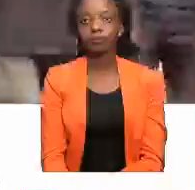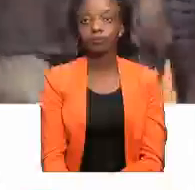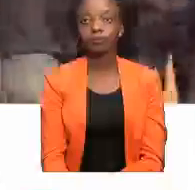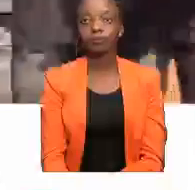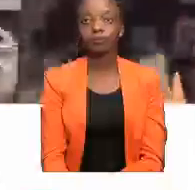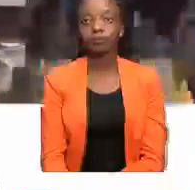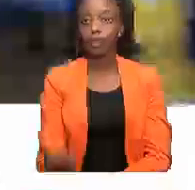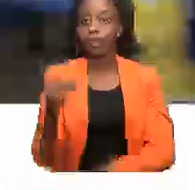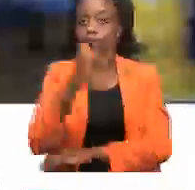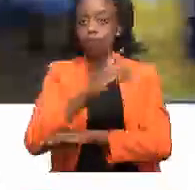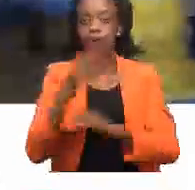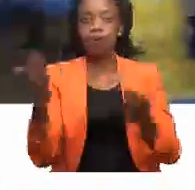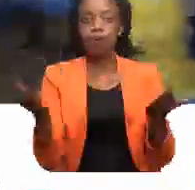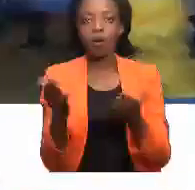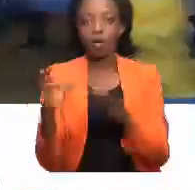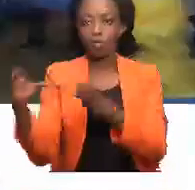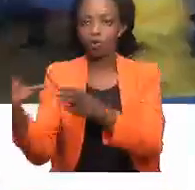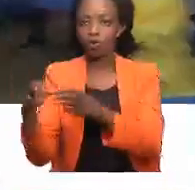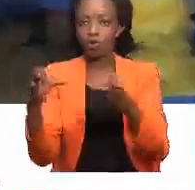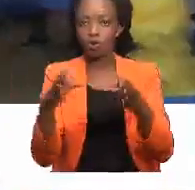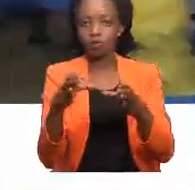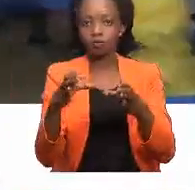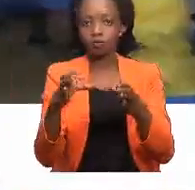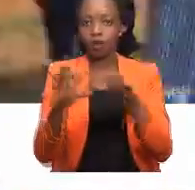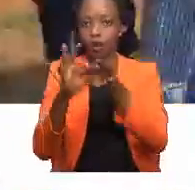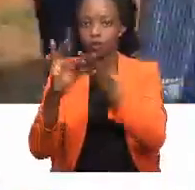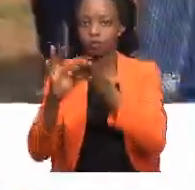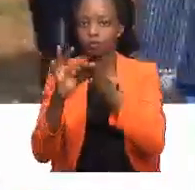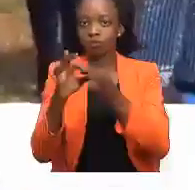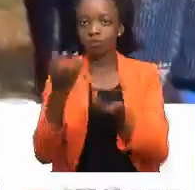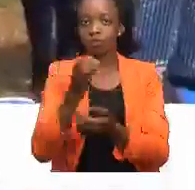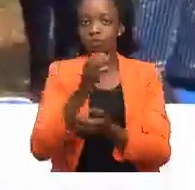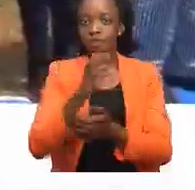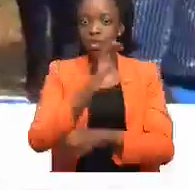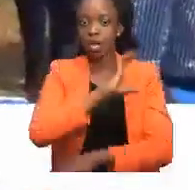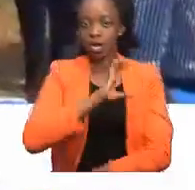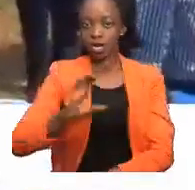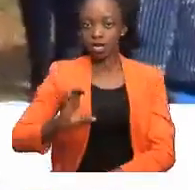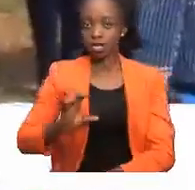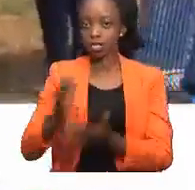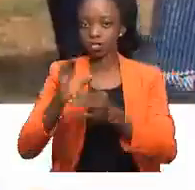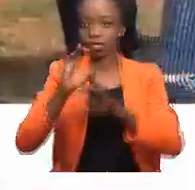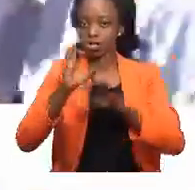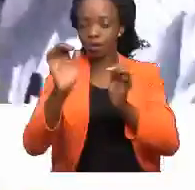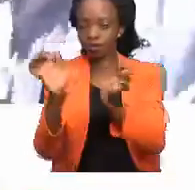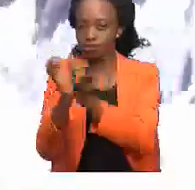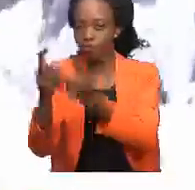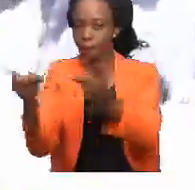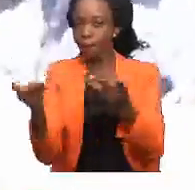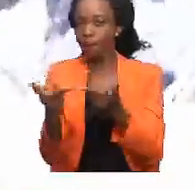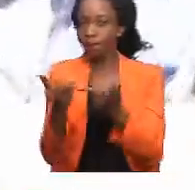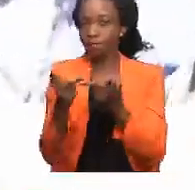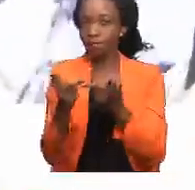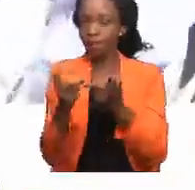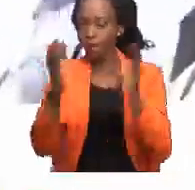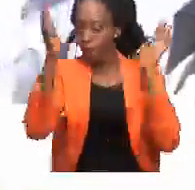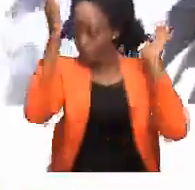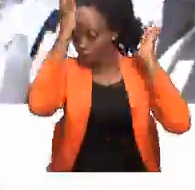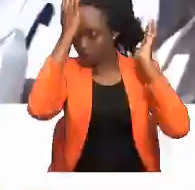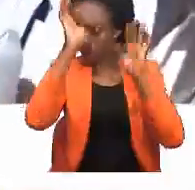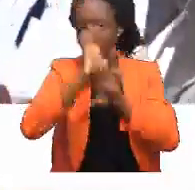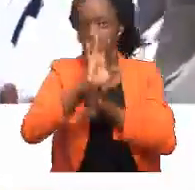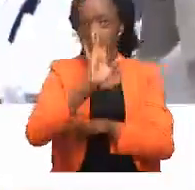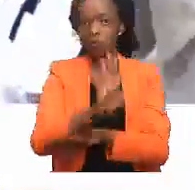Ni siku ambayo vikundi ambavyo vimejiunga na Ukristo gerezani humo viliwekwa wakfu na askofu Opanyi huko kanisa